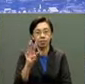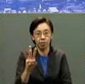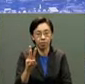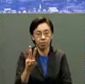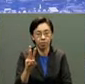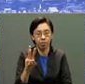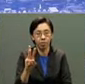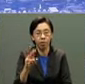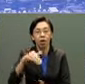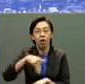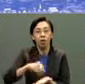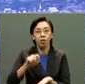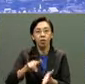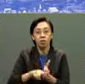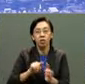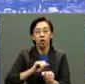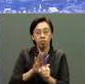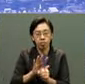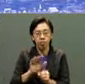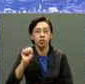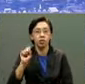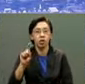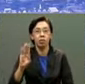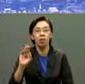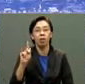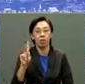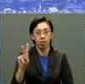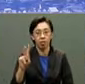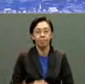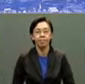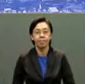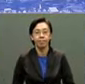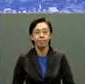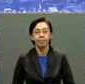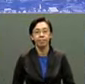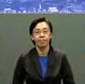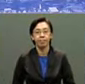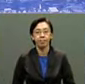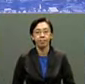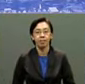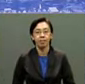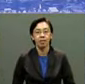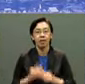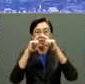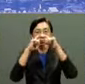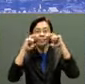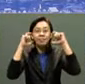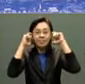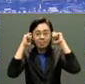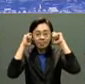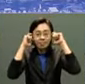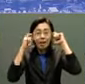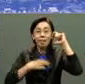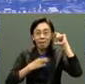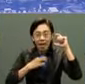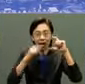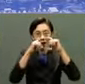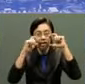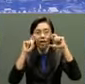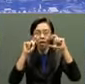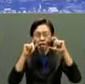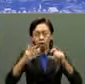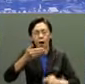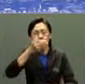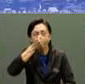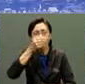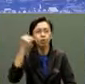ศูนย์บริหารสถานการณ์โควิด -19 หรือสบค.นะครับท่านผู้ชมครับใส่หน้ากากผ้าหรือหน้ากากอนามัยไว้ทุกวัน